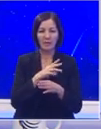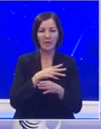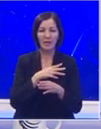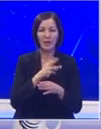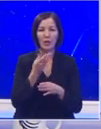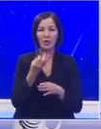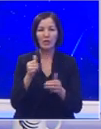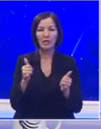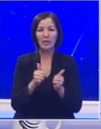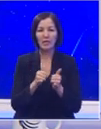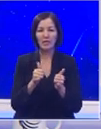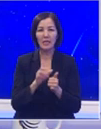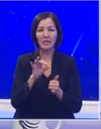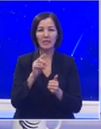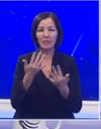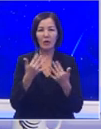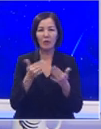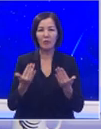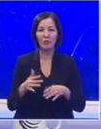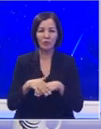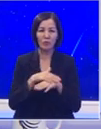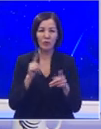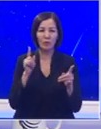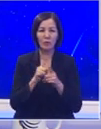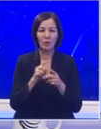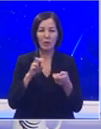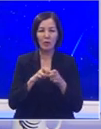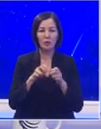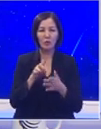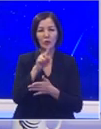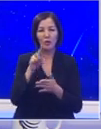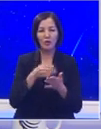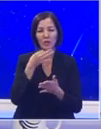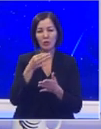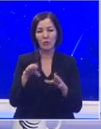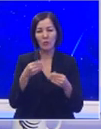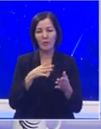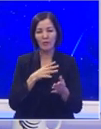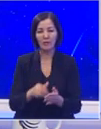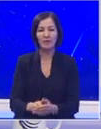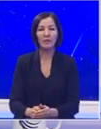іргелес шеткері орналасқан Сарбұлақ ауыл тұрғындарымен жүздесіп, көкейдегі сауалдарына жауап берді.